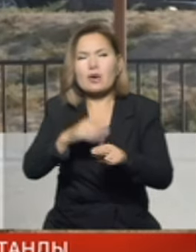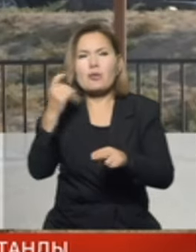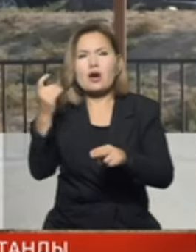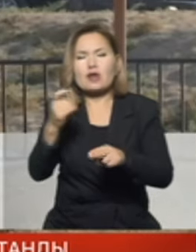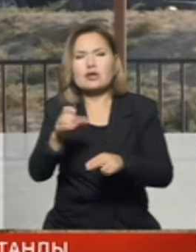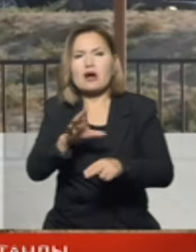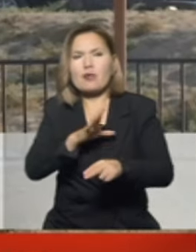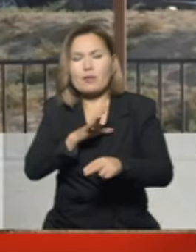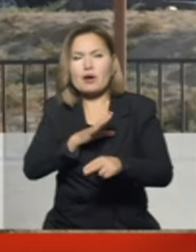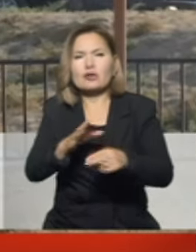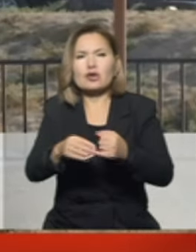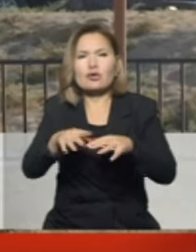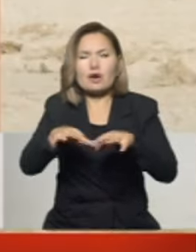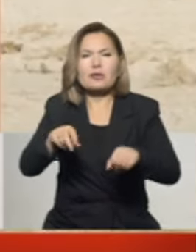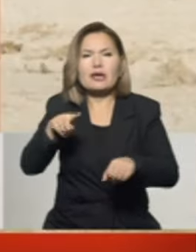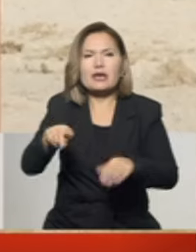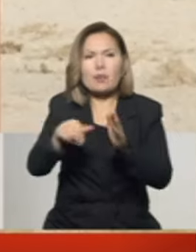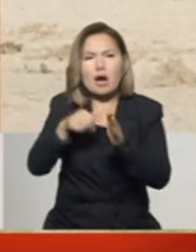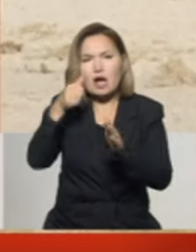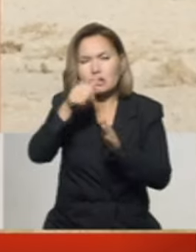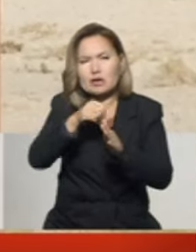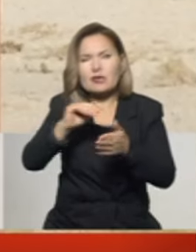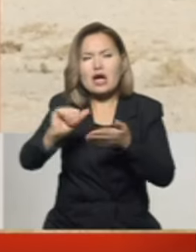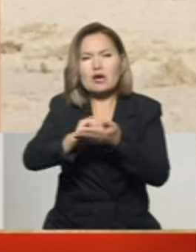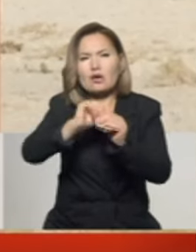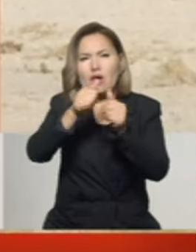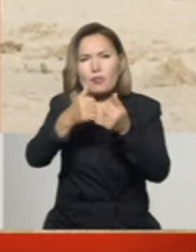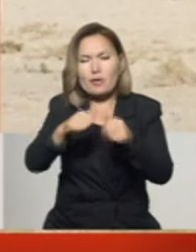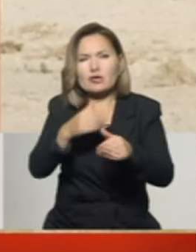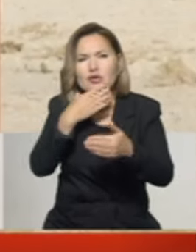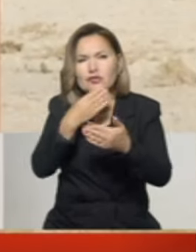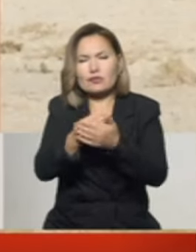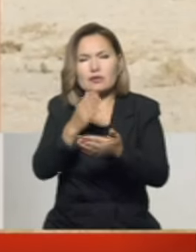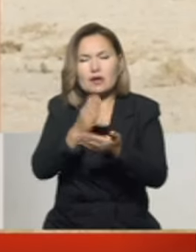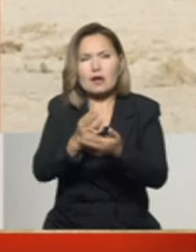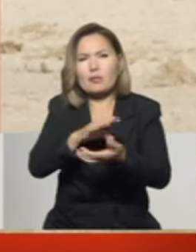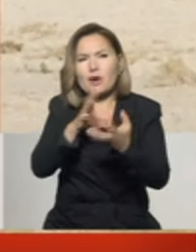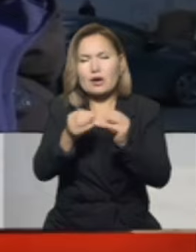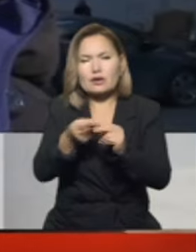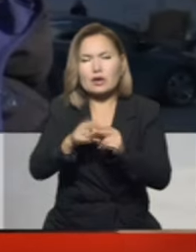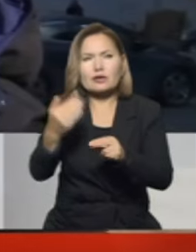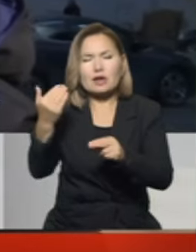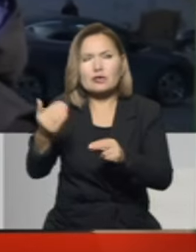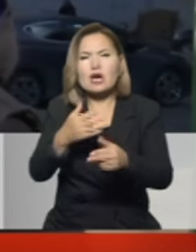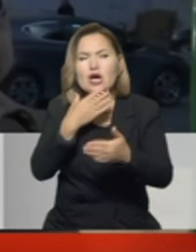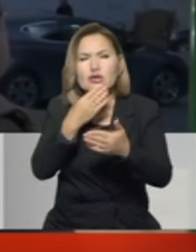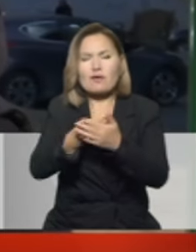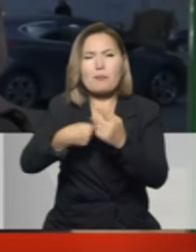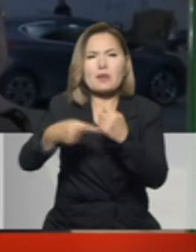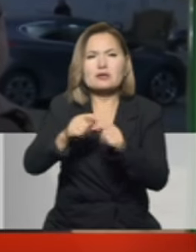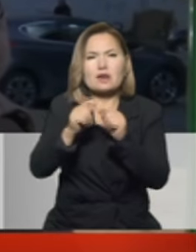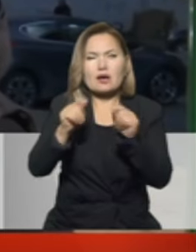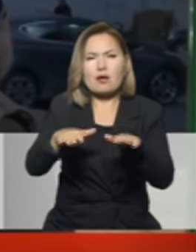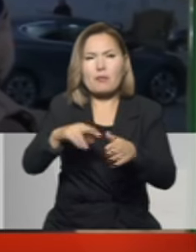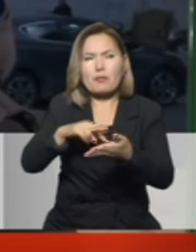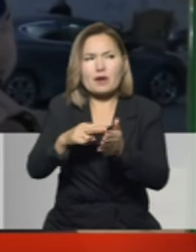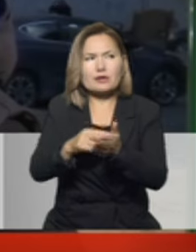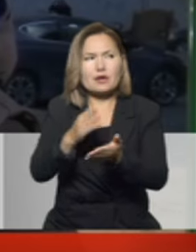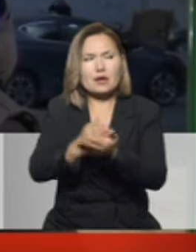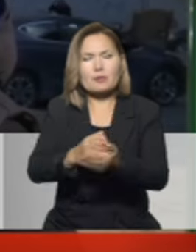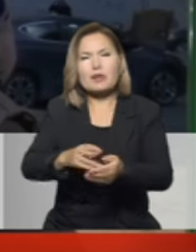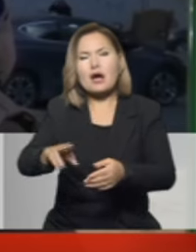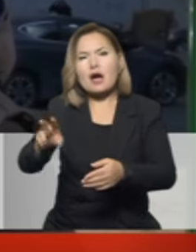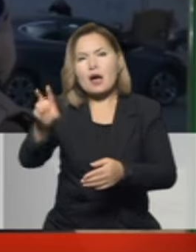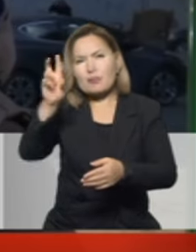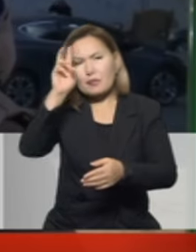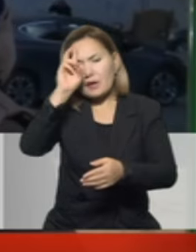жекеменшігіне 2006 жылы берілген. Ол жерді игеруді енді қолға алмақ, порт салуды жоспарлап отыр. Данная земля. Мемлекеттік актіге сәйкес